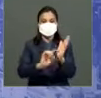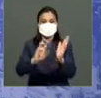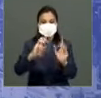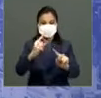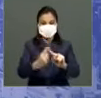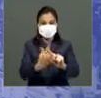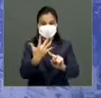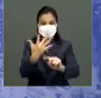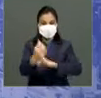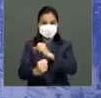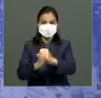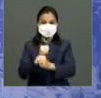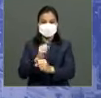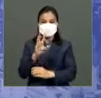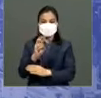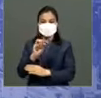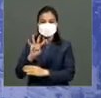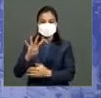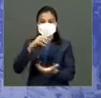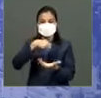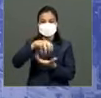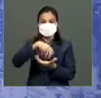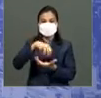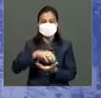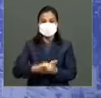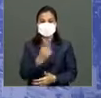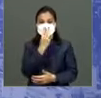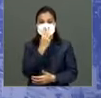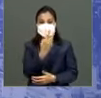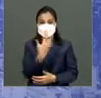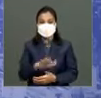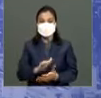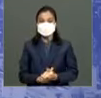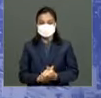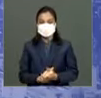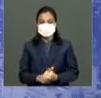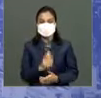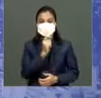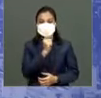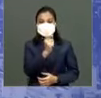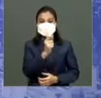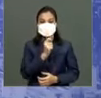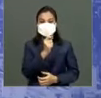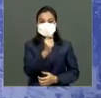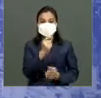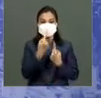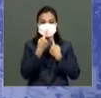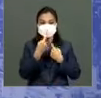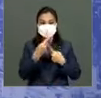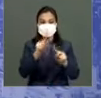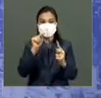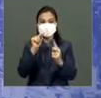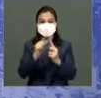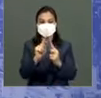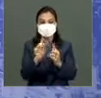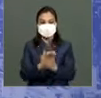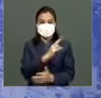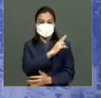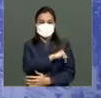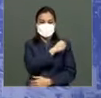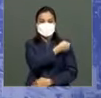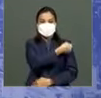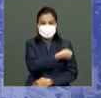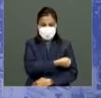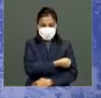ภาคม2564ค่ะเมื่อสักครู่ที่คุณผู้ชมได้ติดตามไปนะคะเป็นบทสัมภาษณ์ของศาสตราจารย์คลินิกเกียรติคุณนายแพทย์อุดม